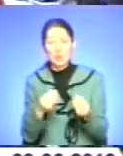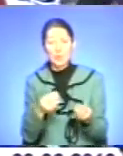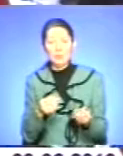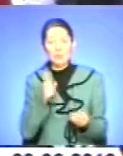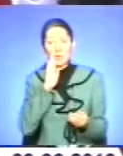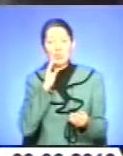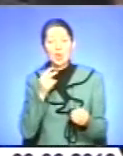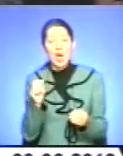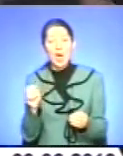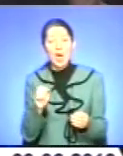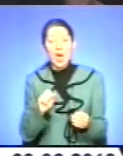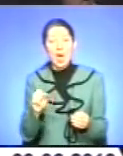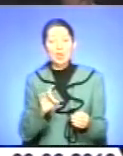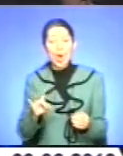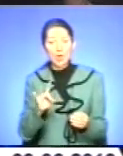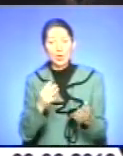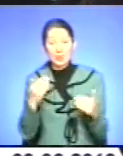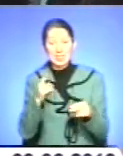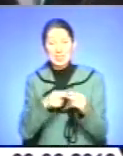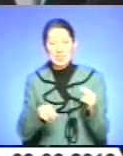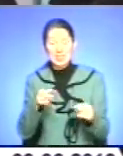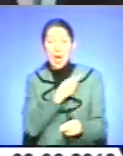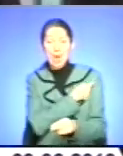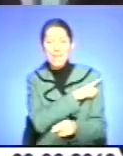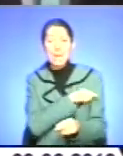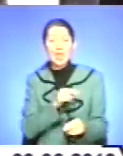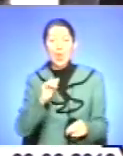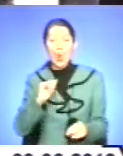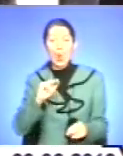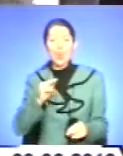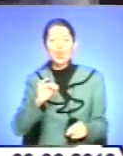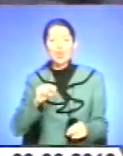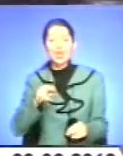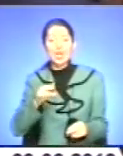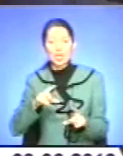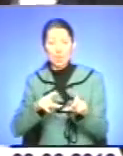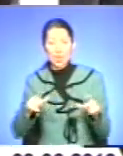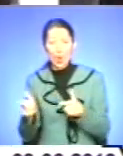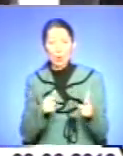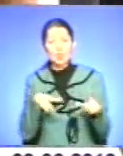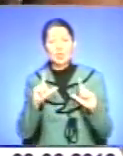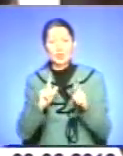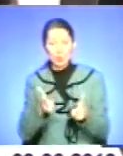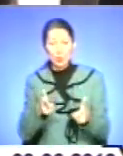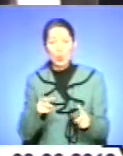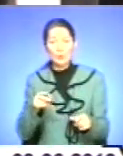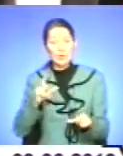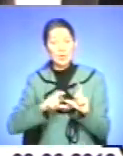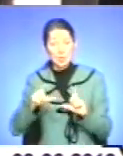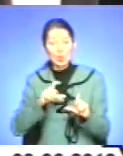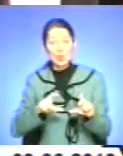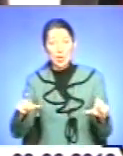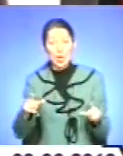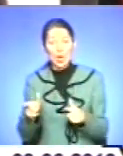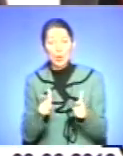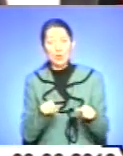вже закінчила медучилище, готується до вступу у виш, але хвилюється, як вперше. Каже, зараз має час, щоб зібратися з